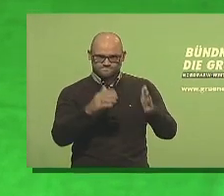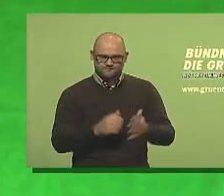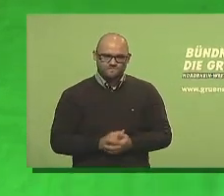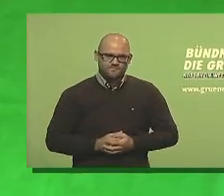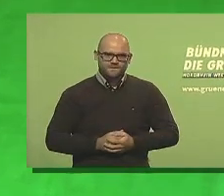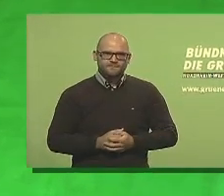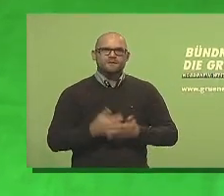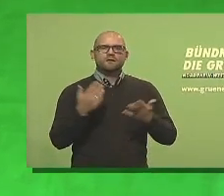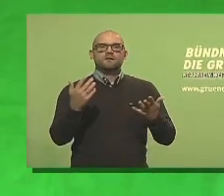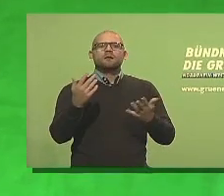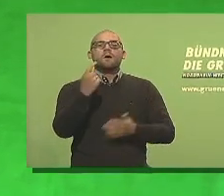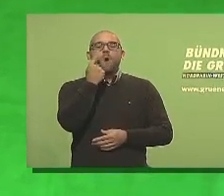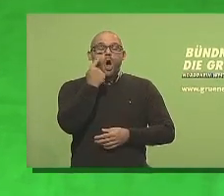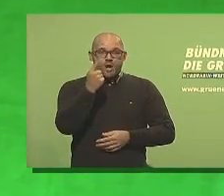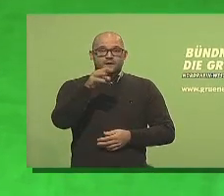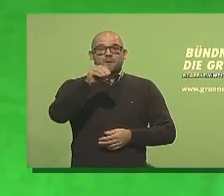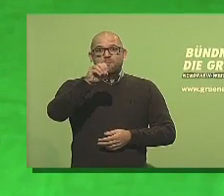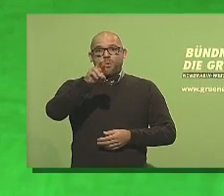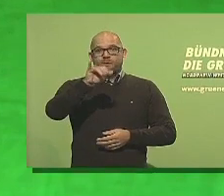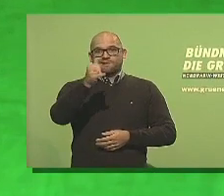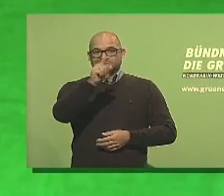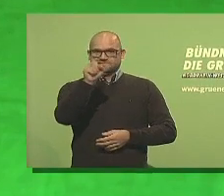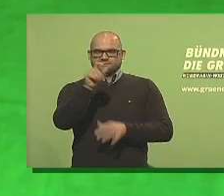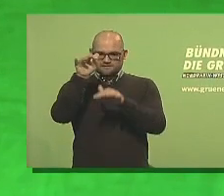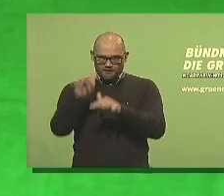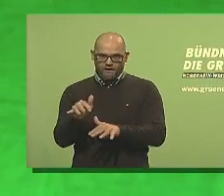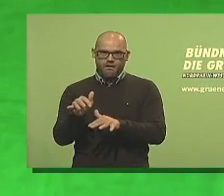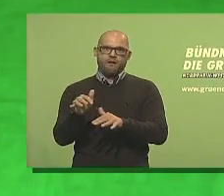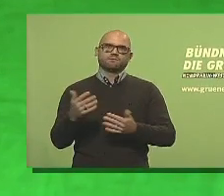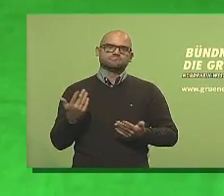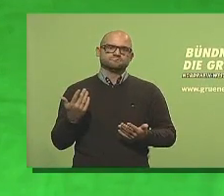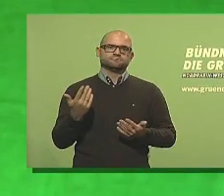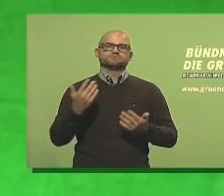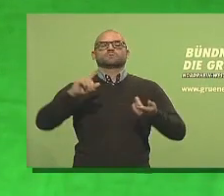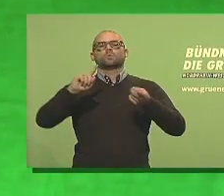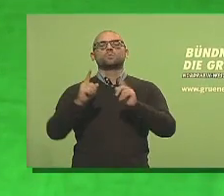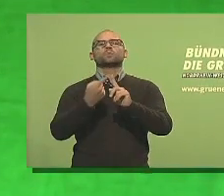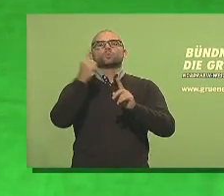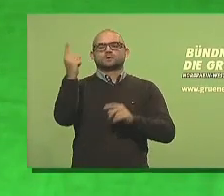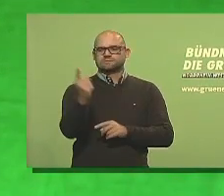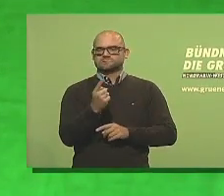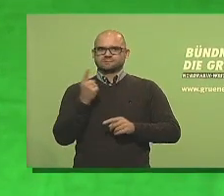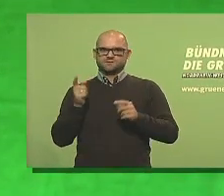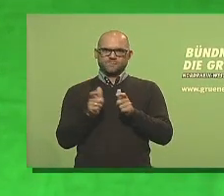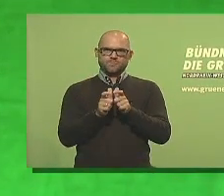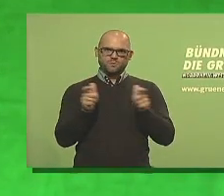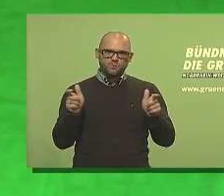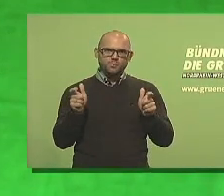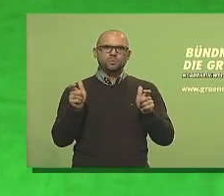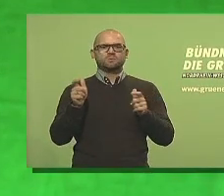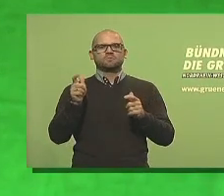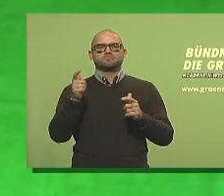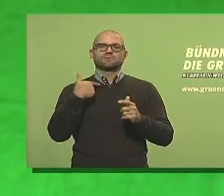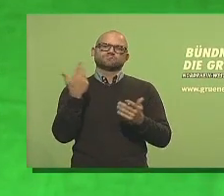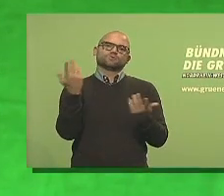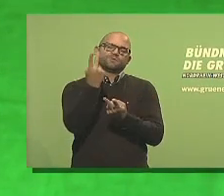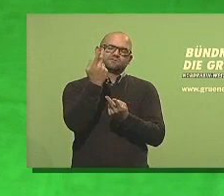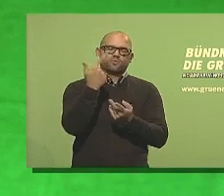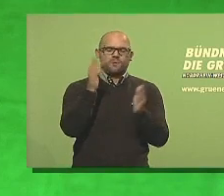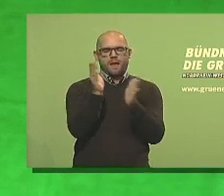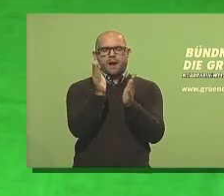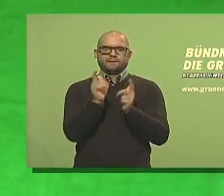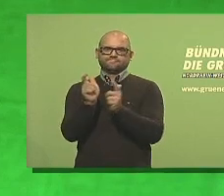Zumindest Moritz wird auch morgen da sein und dann werden wir ihn auch noch mal kurz auf die Bühne holen und ihm ein Dankeschön-Präsent